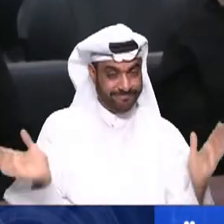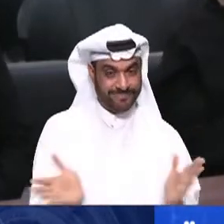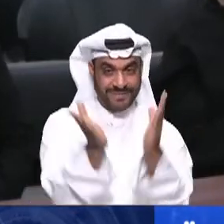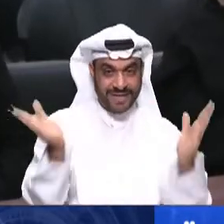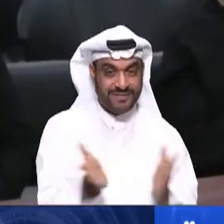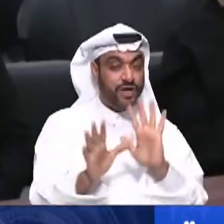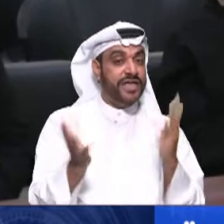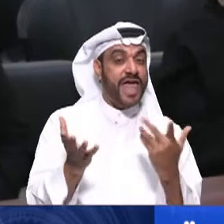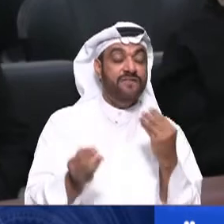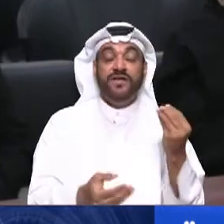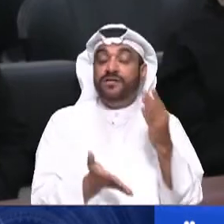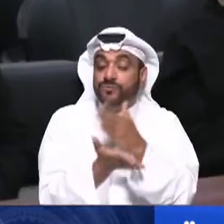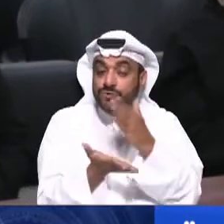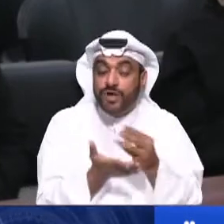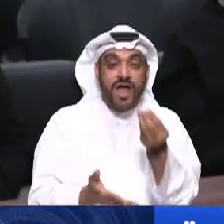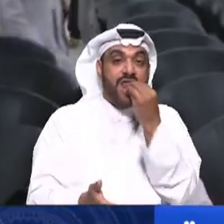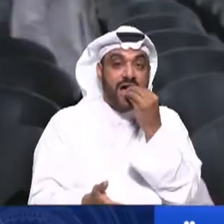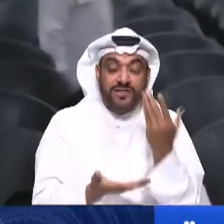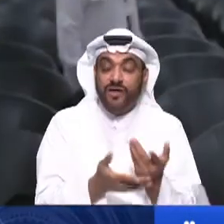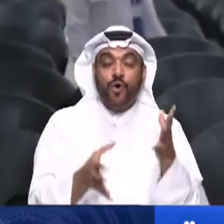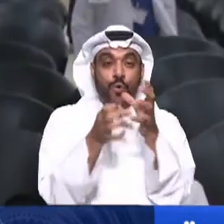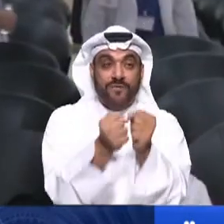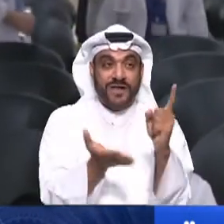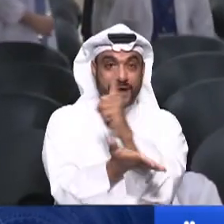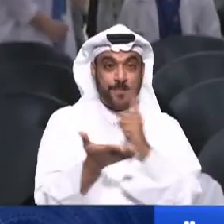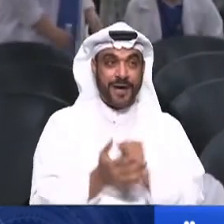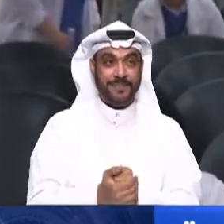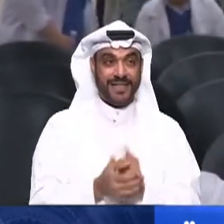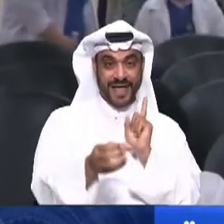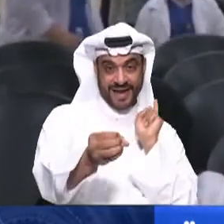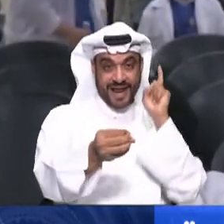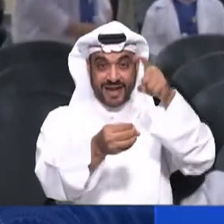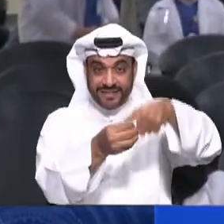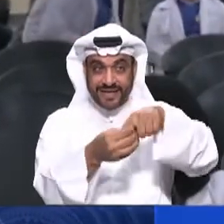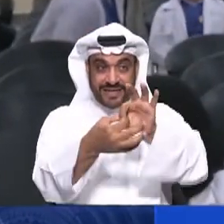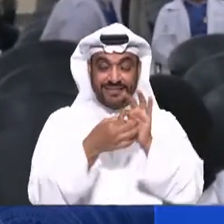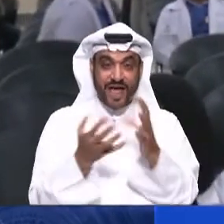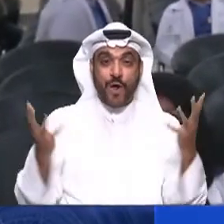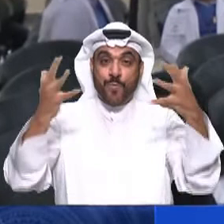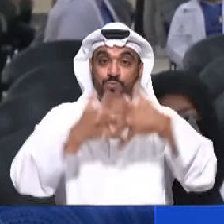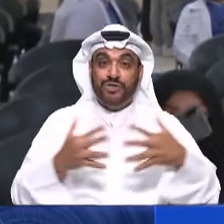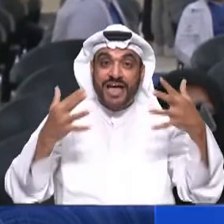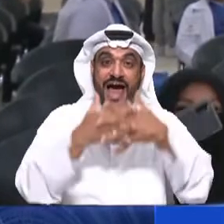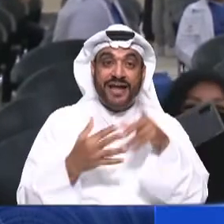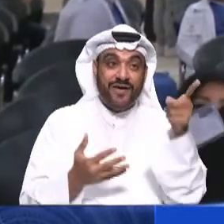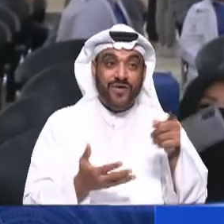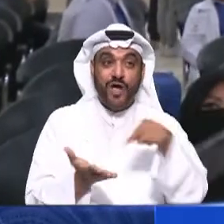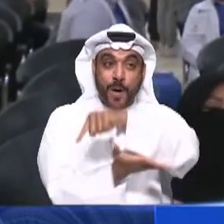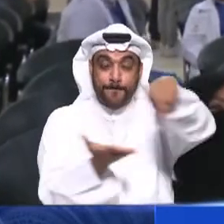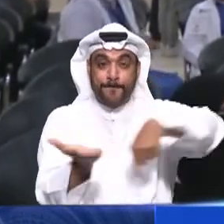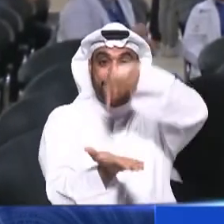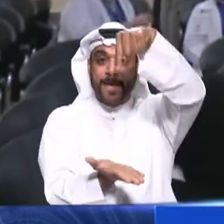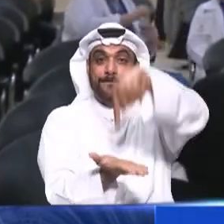الغذاء الصحي والاهتمام بالبيئة. من باب التعاون مع أو المشاركة المجتمعية مع المركز البيئي للطلبة، قمنا